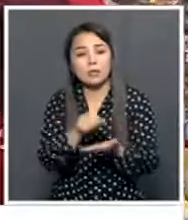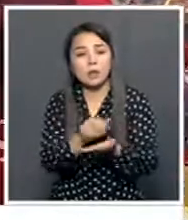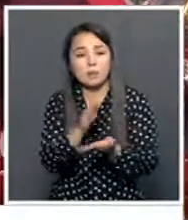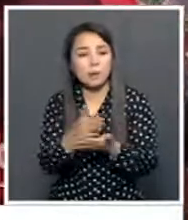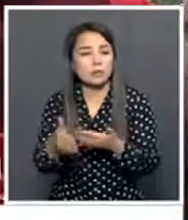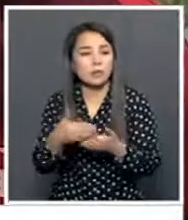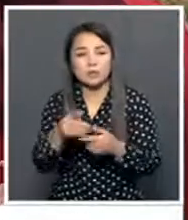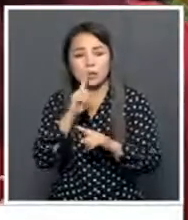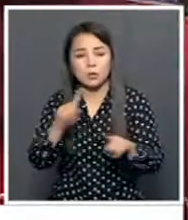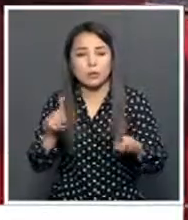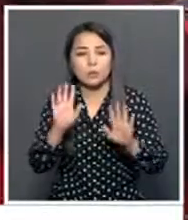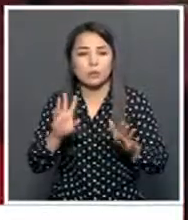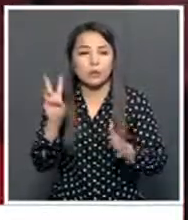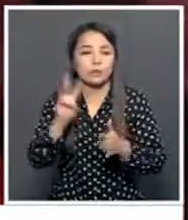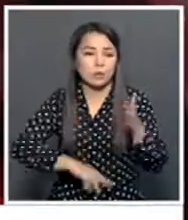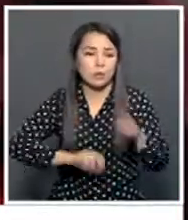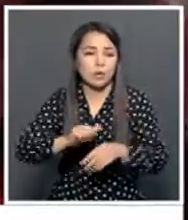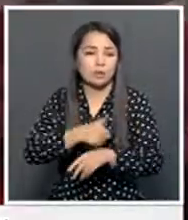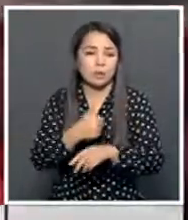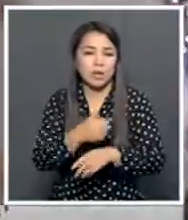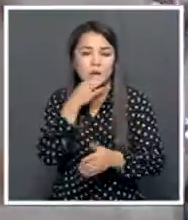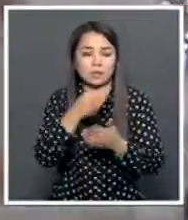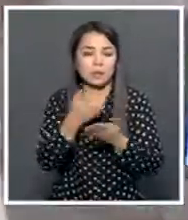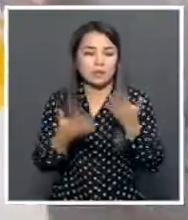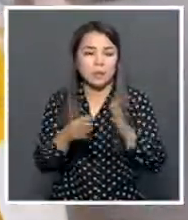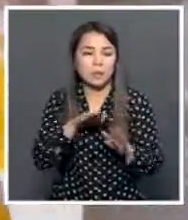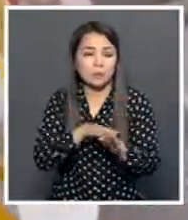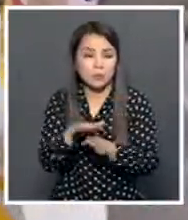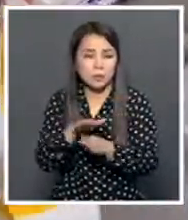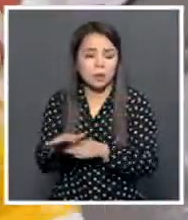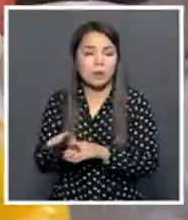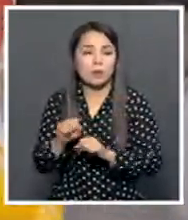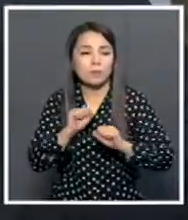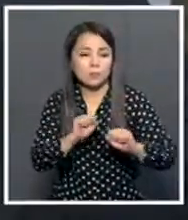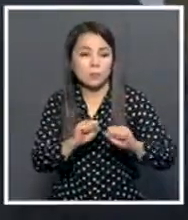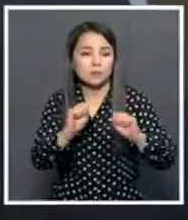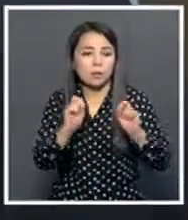салынады. Талапқа бағынбағандар тиісті органдарға түсініктеме